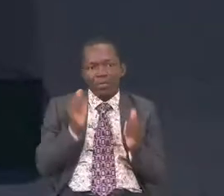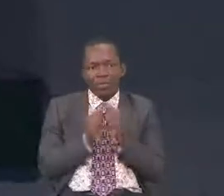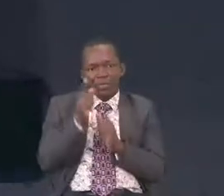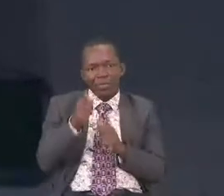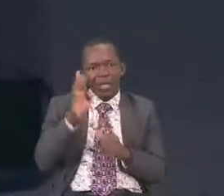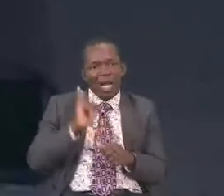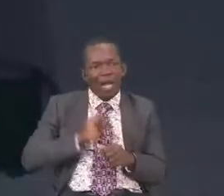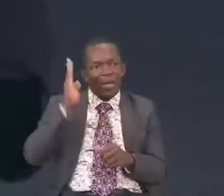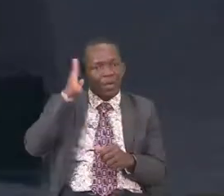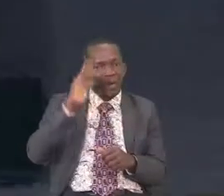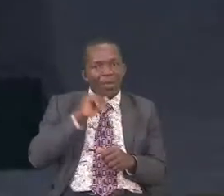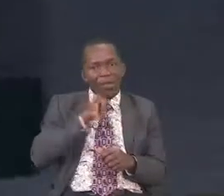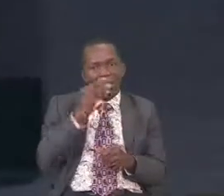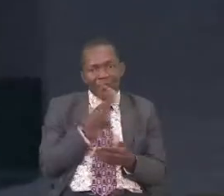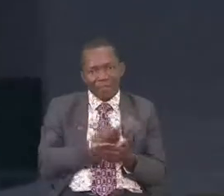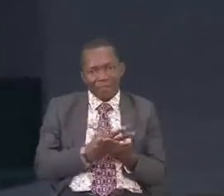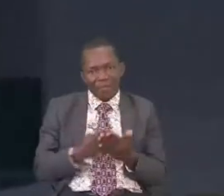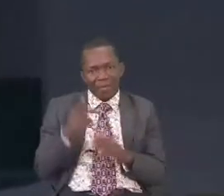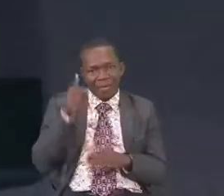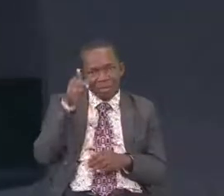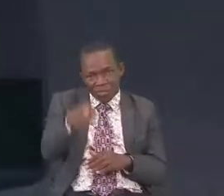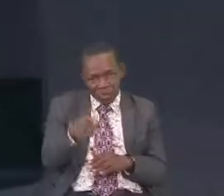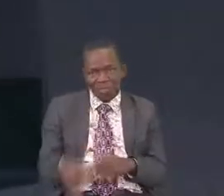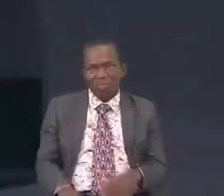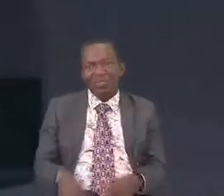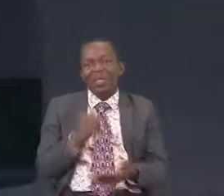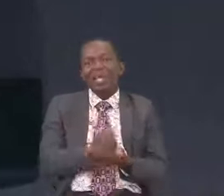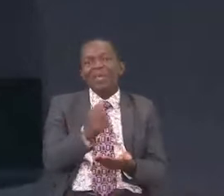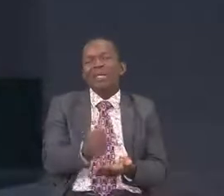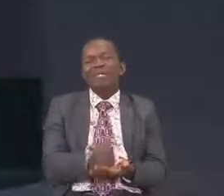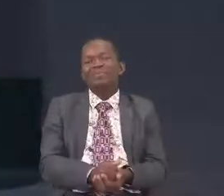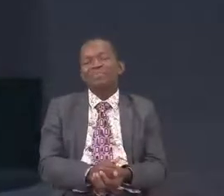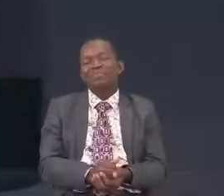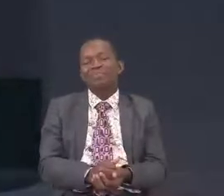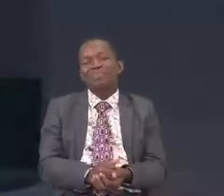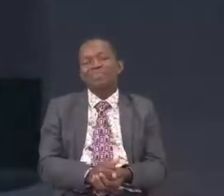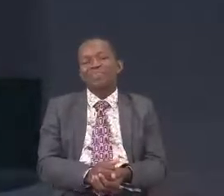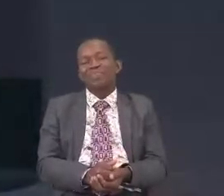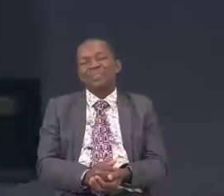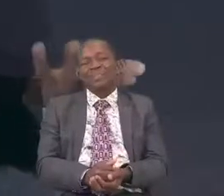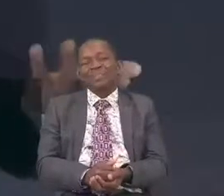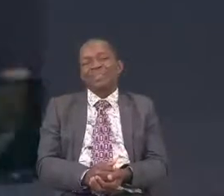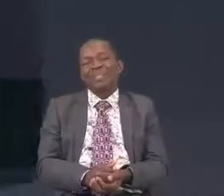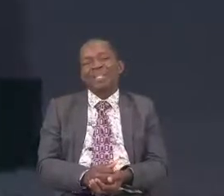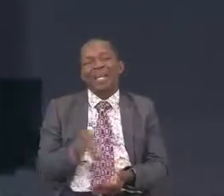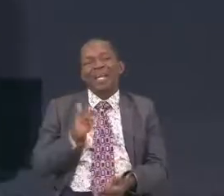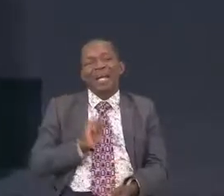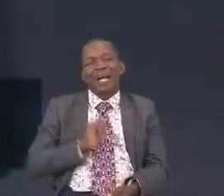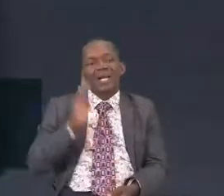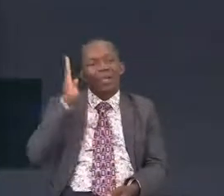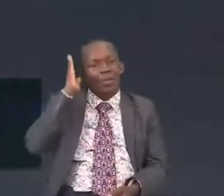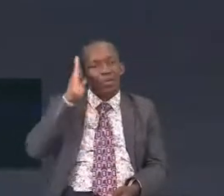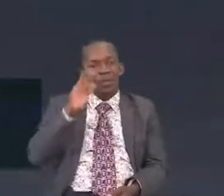Je ne te délaisserai point. Je pensais que tu vas donner grand mène. Je ne t'abandonnerai